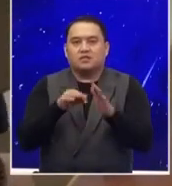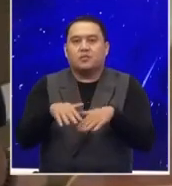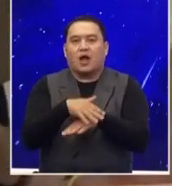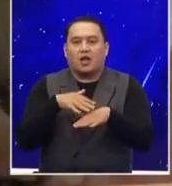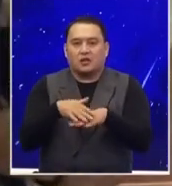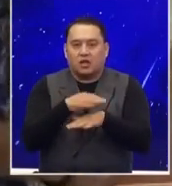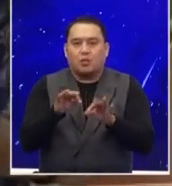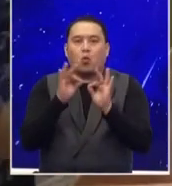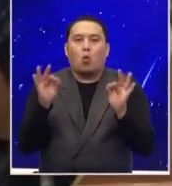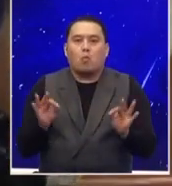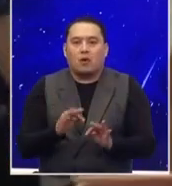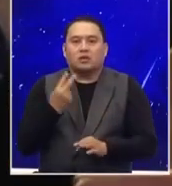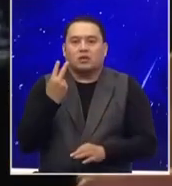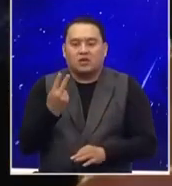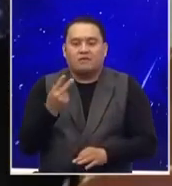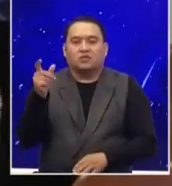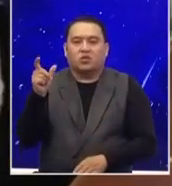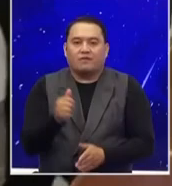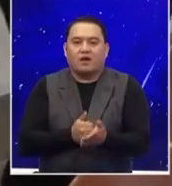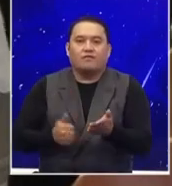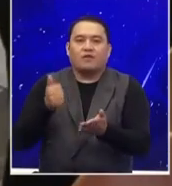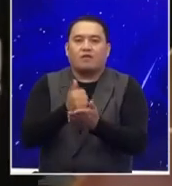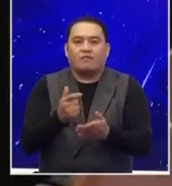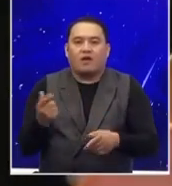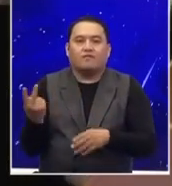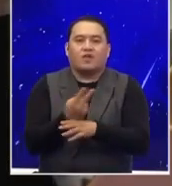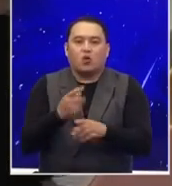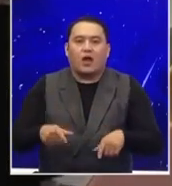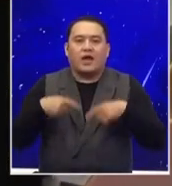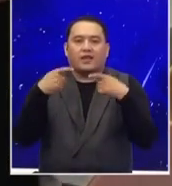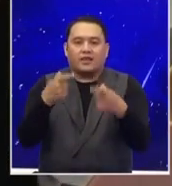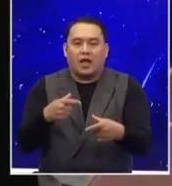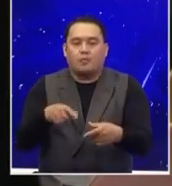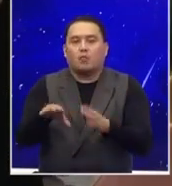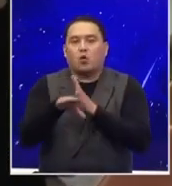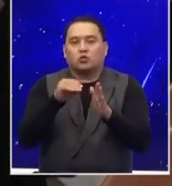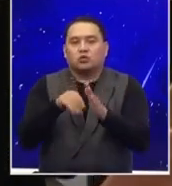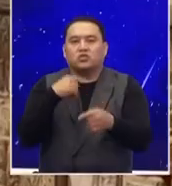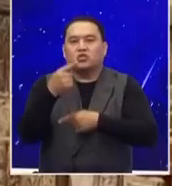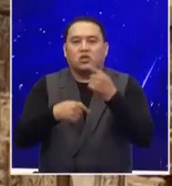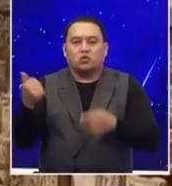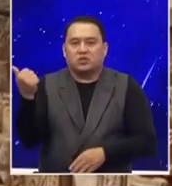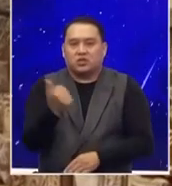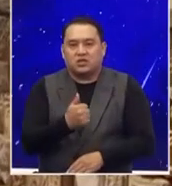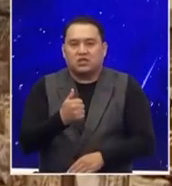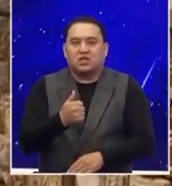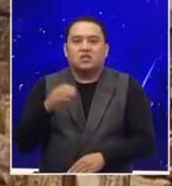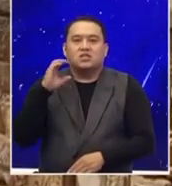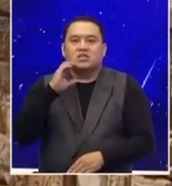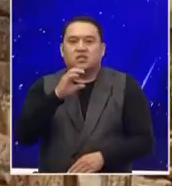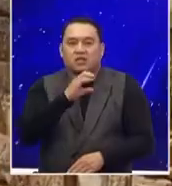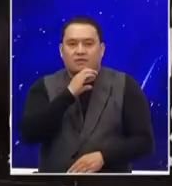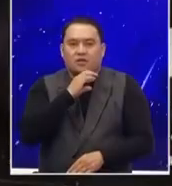избирателей. Таким образом, именно Татар и Акынджи выходят во второй тур выборов, который состоится ровно через неделю. Север Кипра